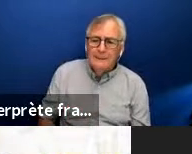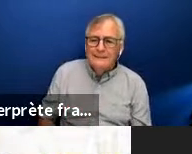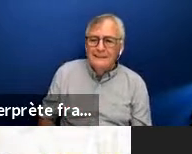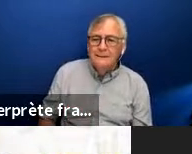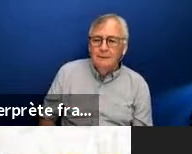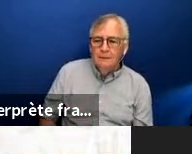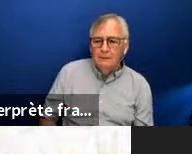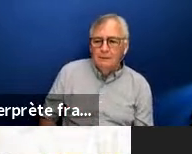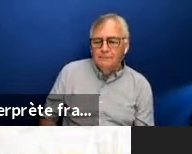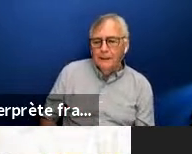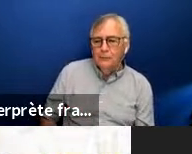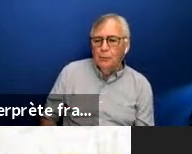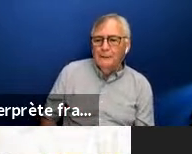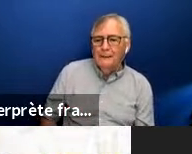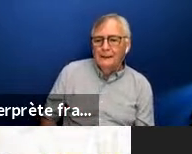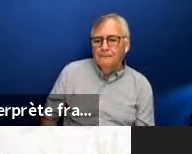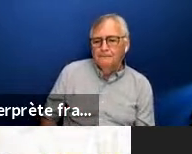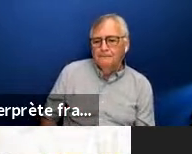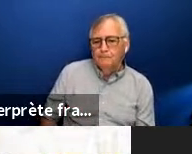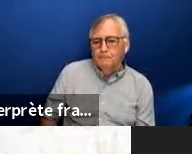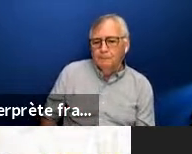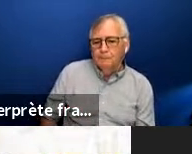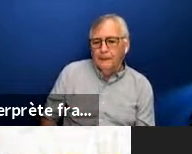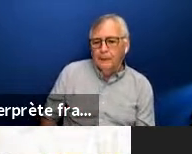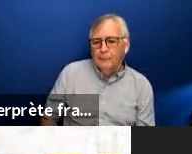une perspective en oblique.